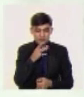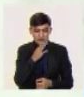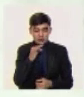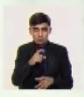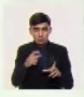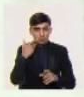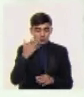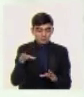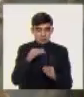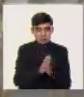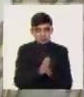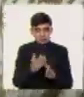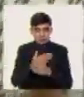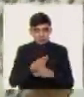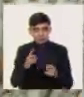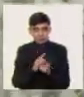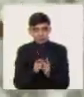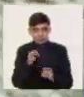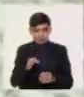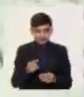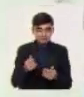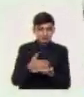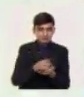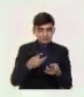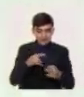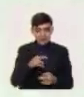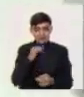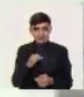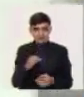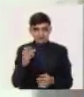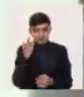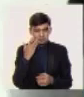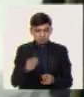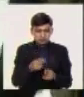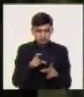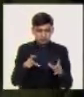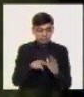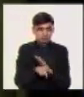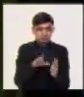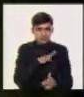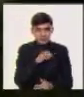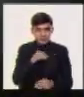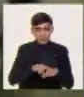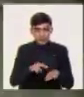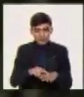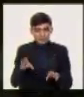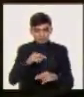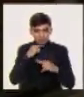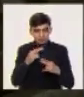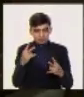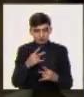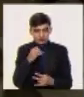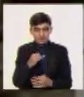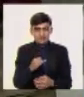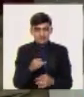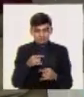люди вынуждены просить о помощи и объявлять сбор средств, как никогда активны мошенники. В полиции призывают быть осторожнее.